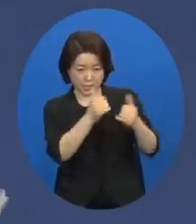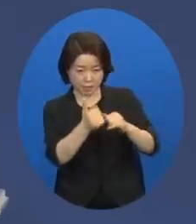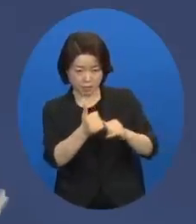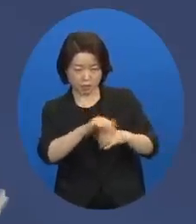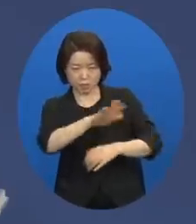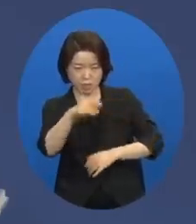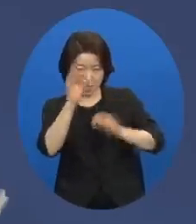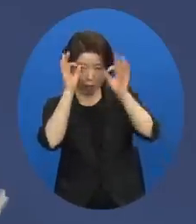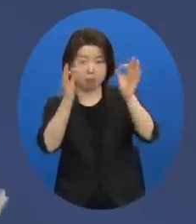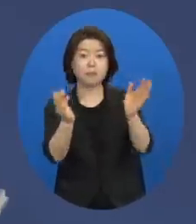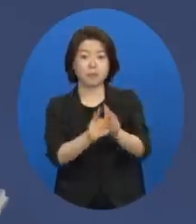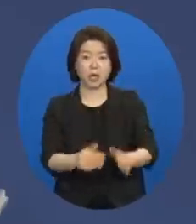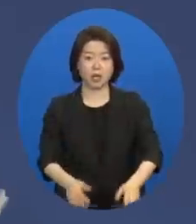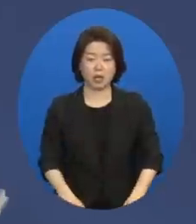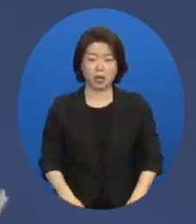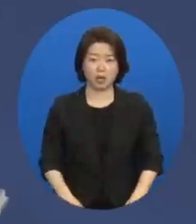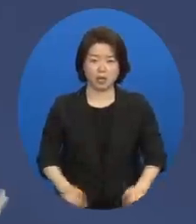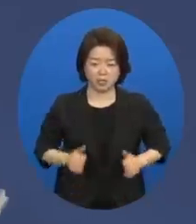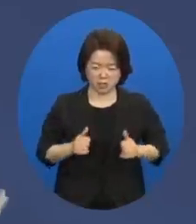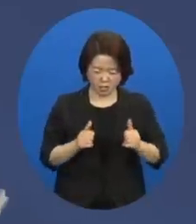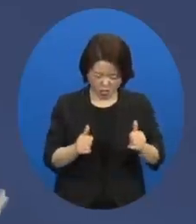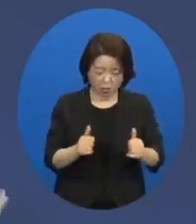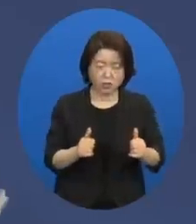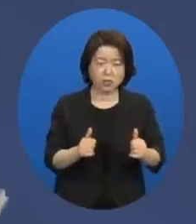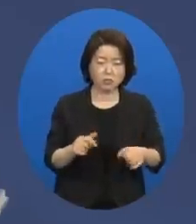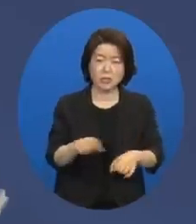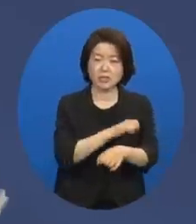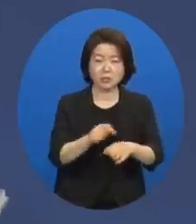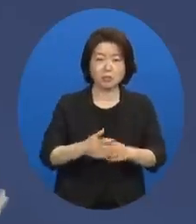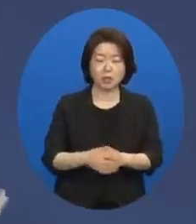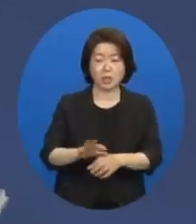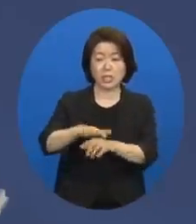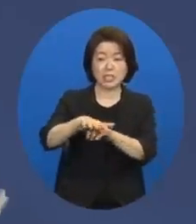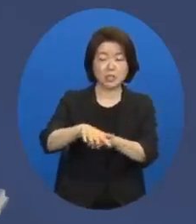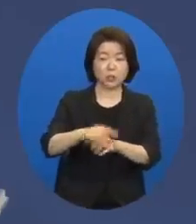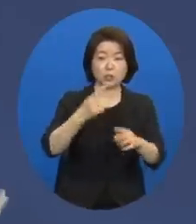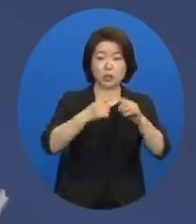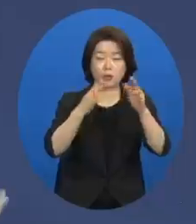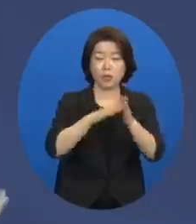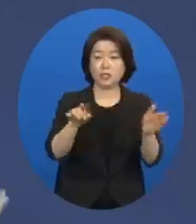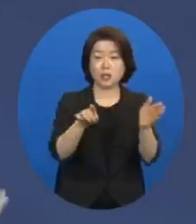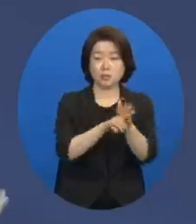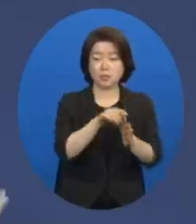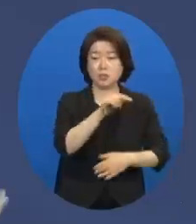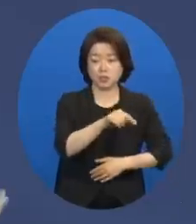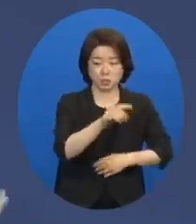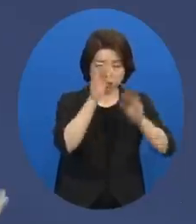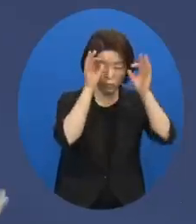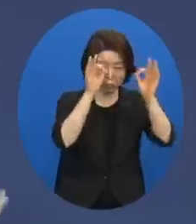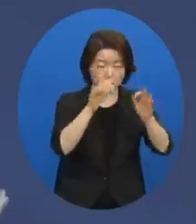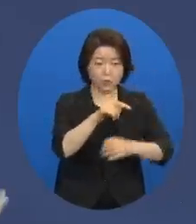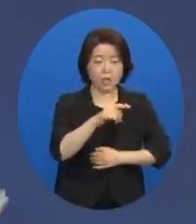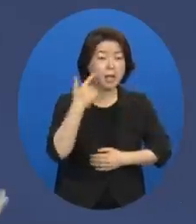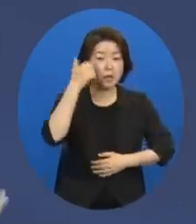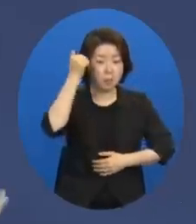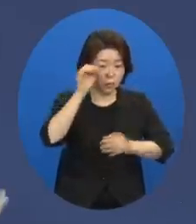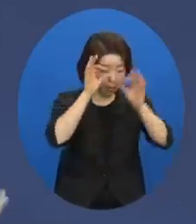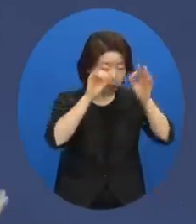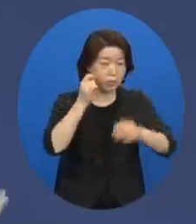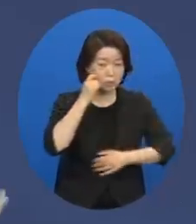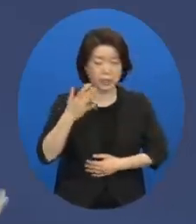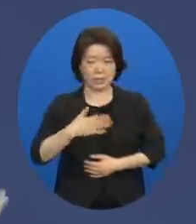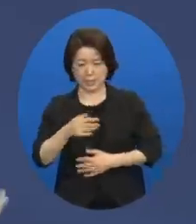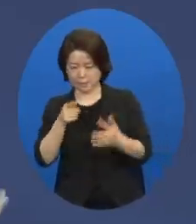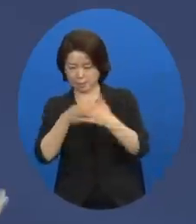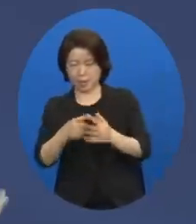봤습니다. 열심히 특심해서 시골교회에서 신앙생활할 때 목사님은 못 봐도 저는 봤습니다. 한 사람의